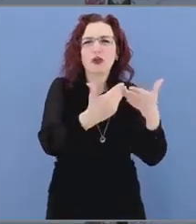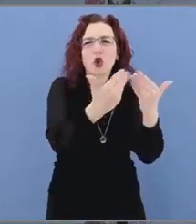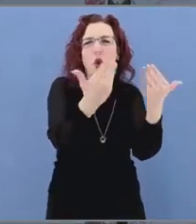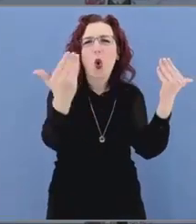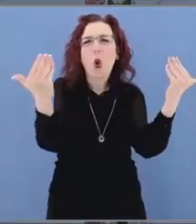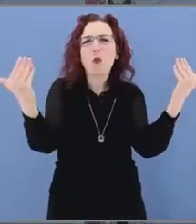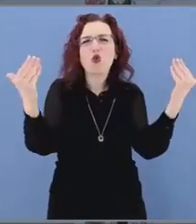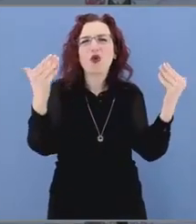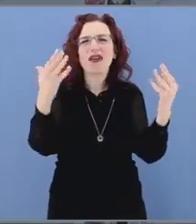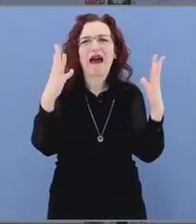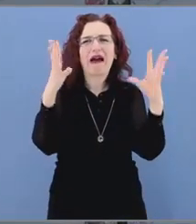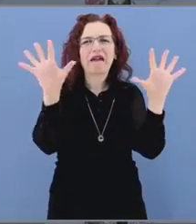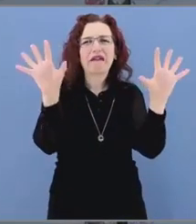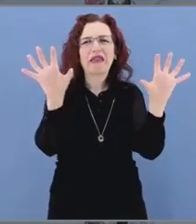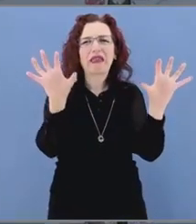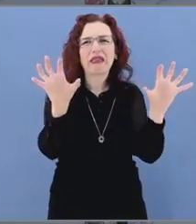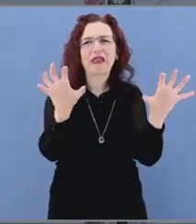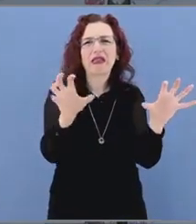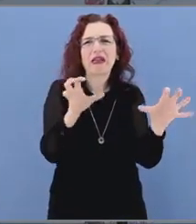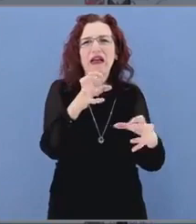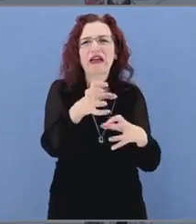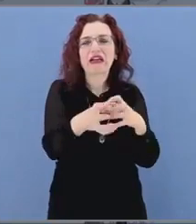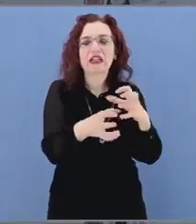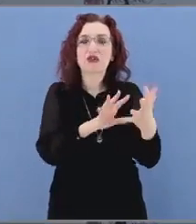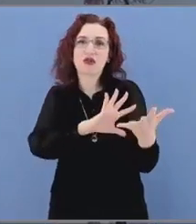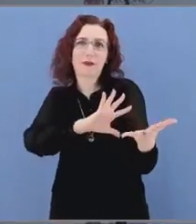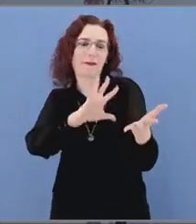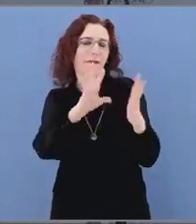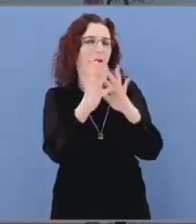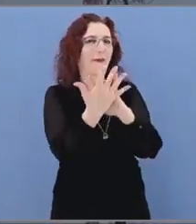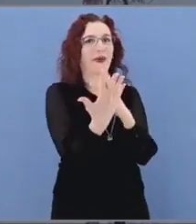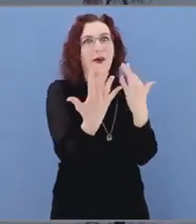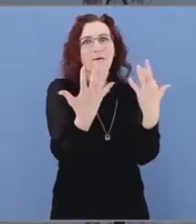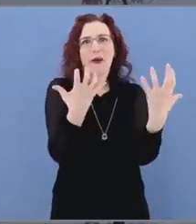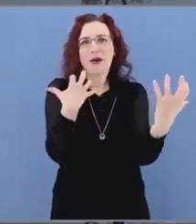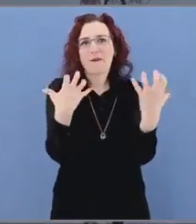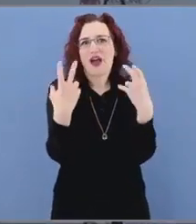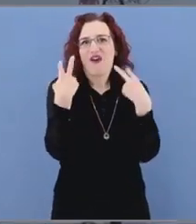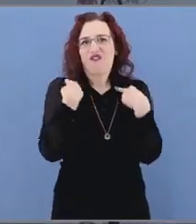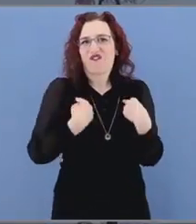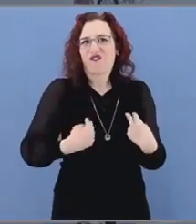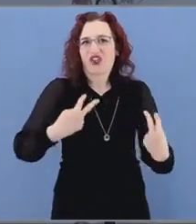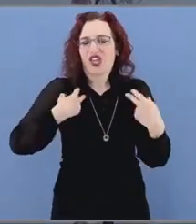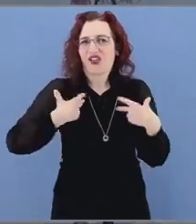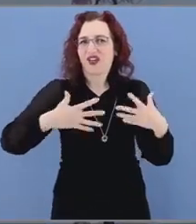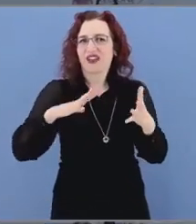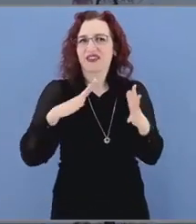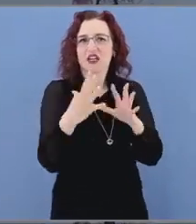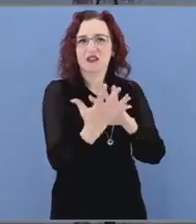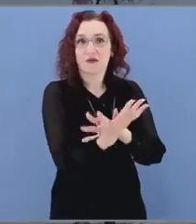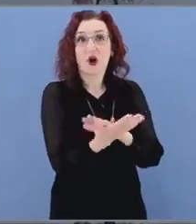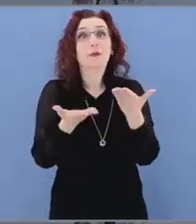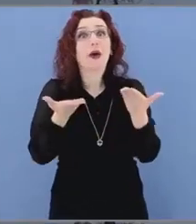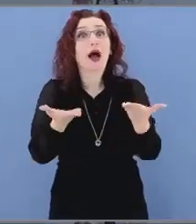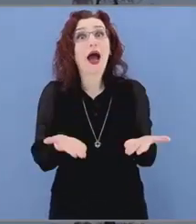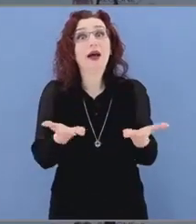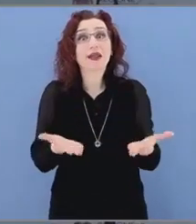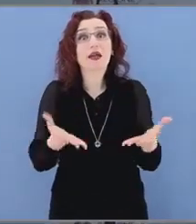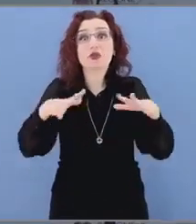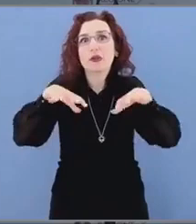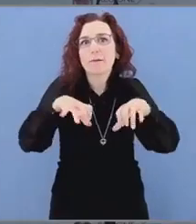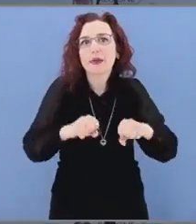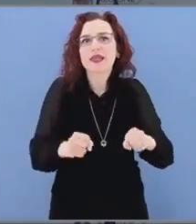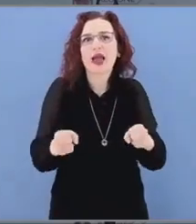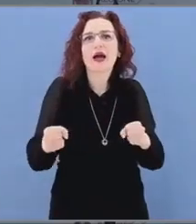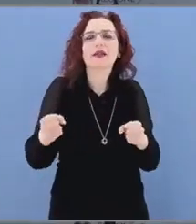che viva, in qualcosa che si trasforma. In questo momento siamo impegnati in un programma di recupero per quasi 24 milioni di